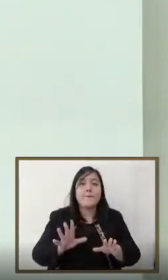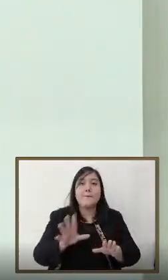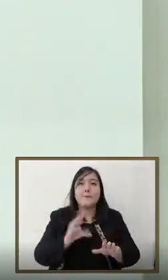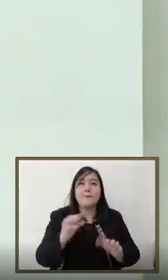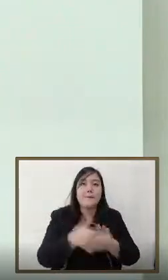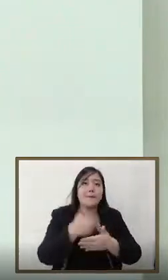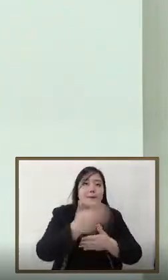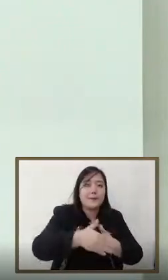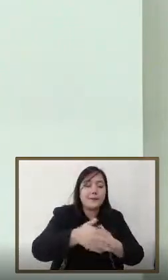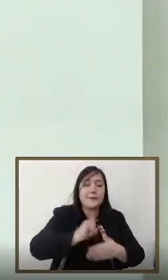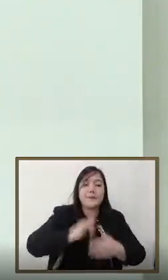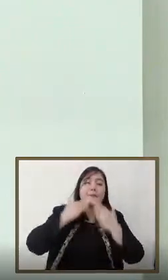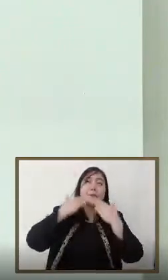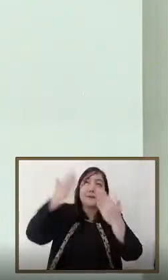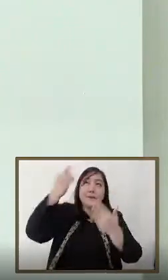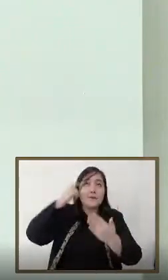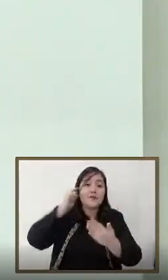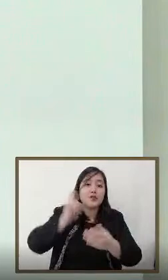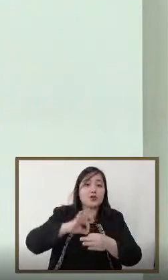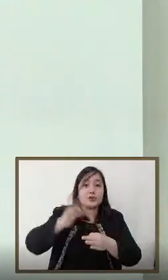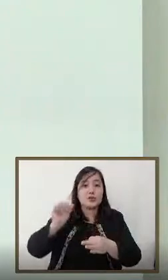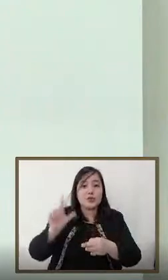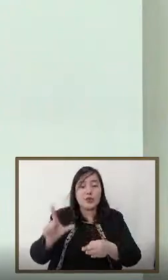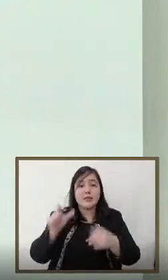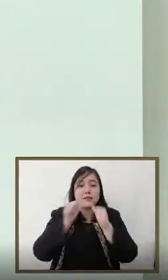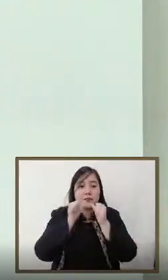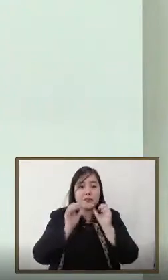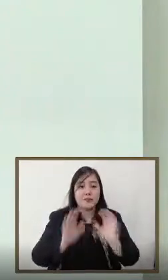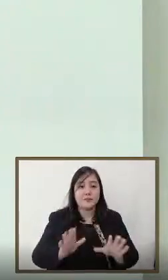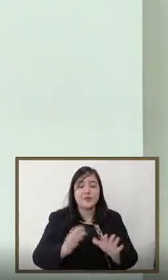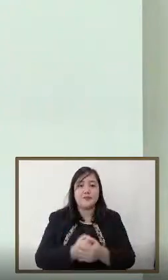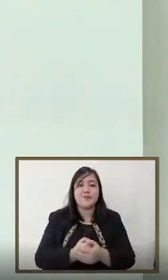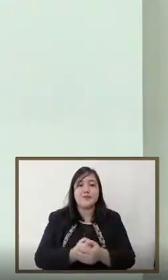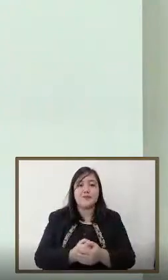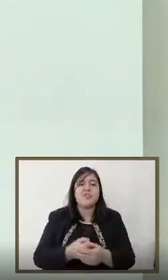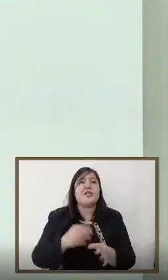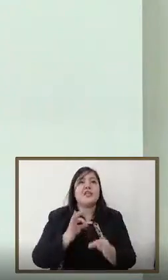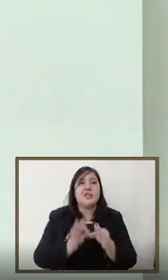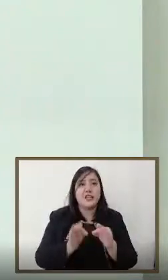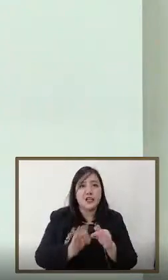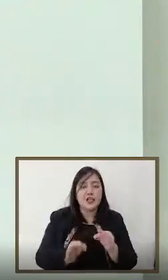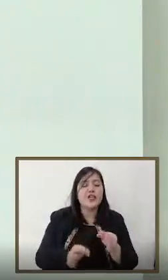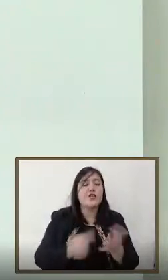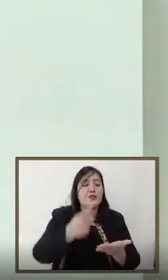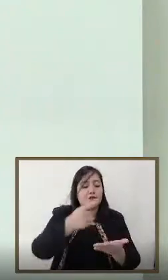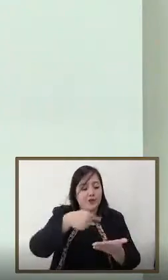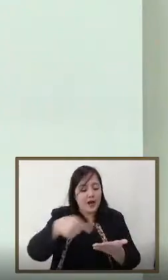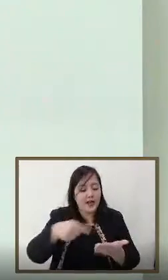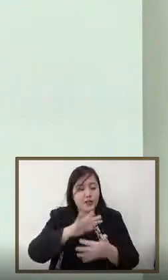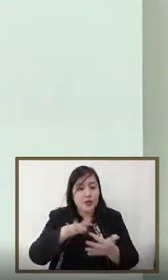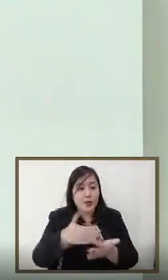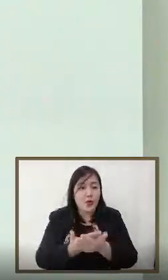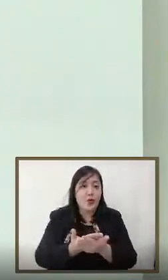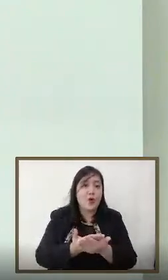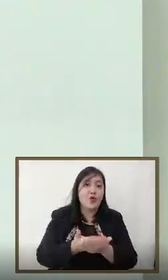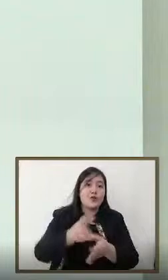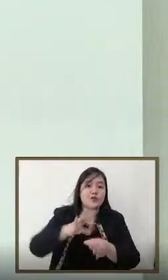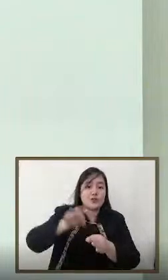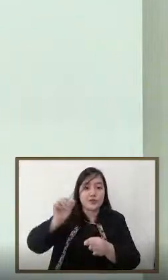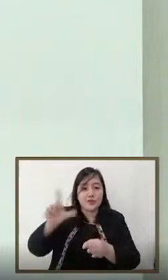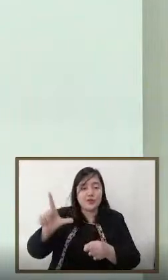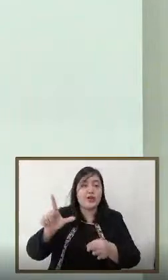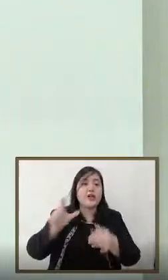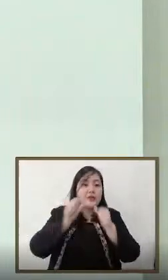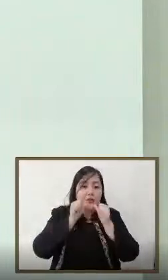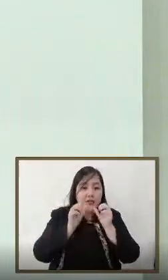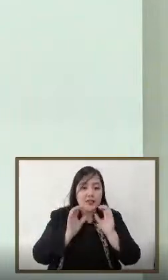natatanggap natin, kulang yung buong maghapon. Yung mga preachings na lang na naririnig natin, na alam nating tayo yung sinasapul